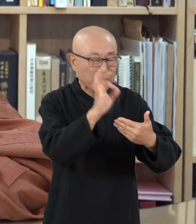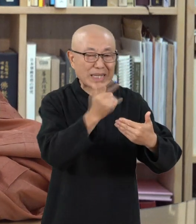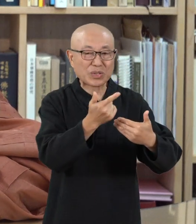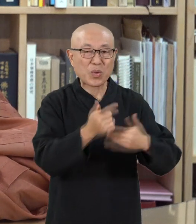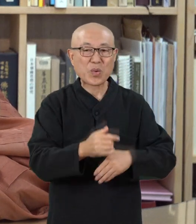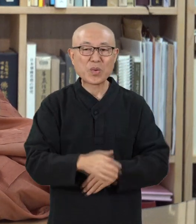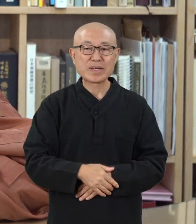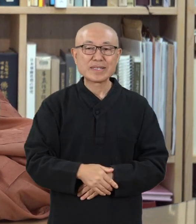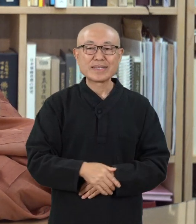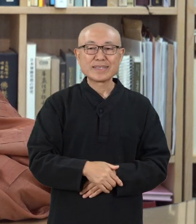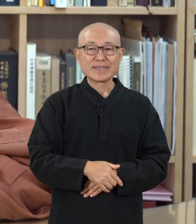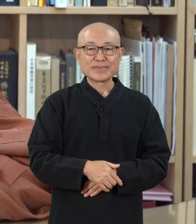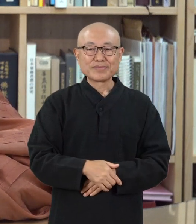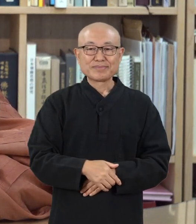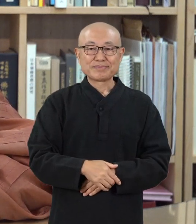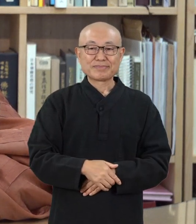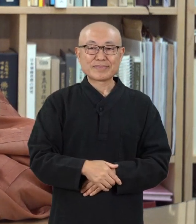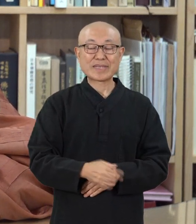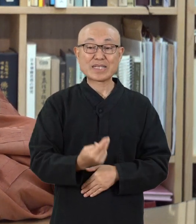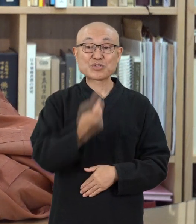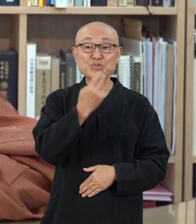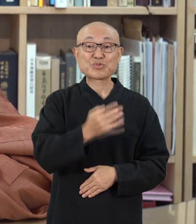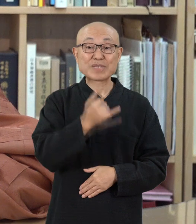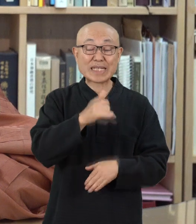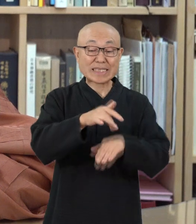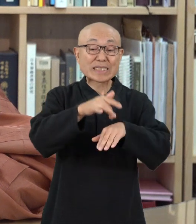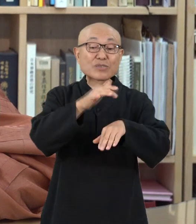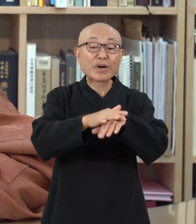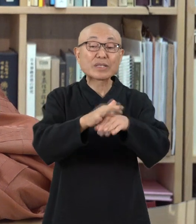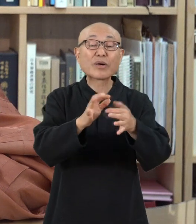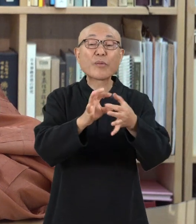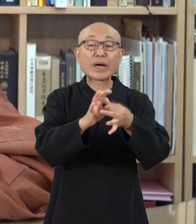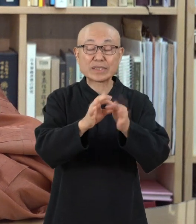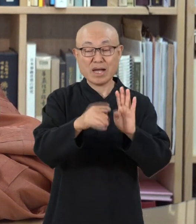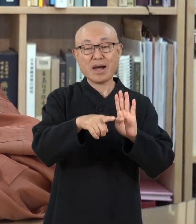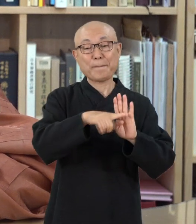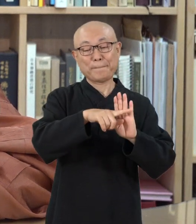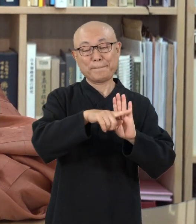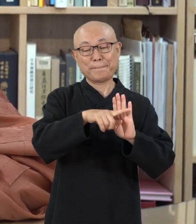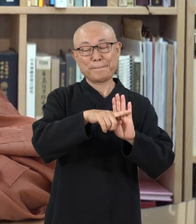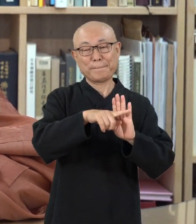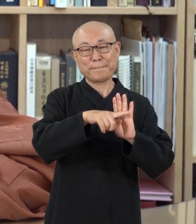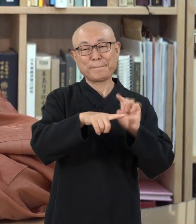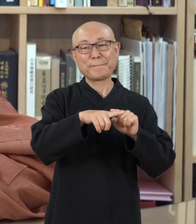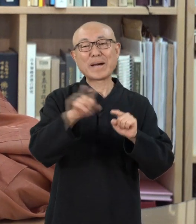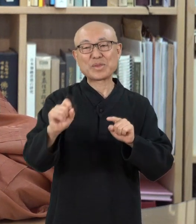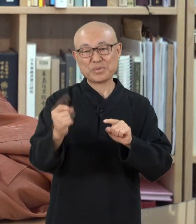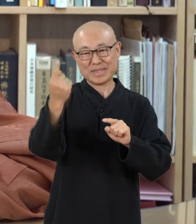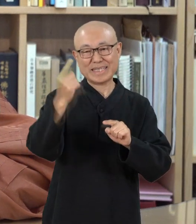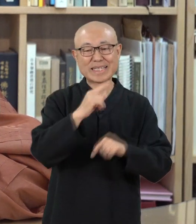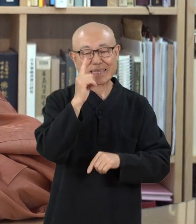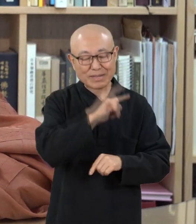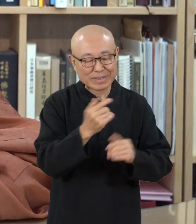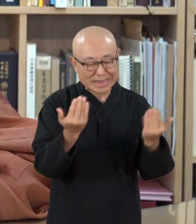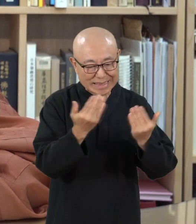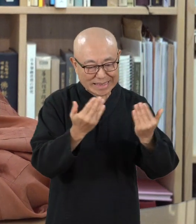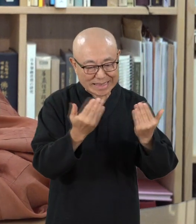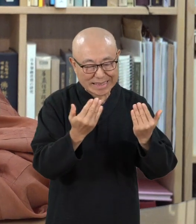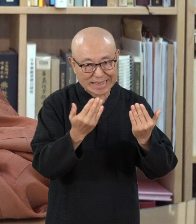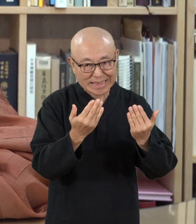이것은 정말 그 중생의 습관과 같은 업에 의해서 그러한 나쁜 일을 저지른